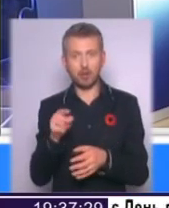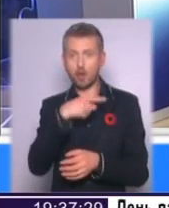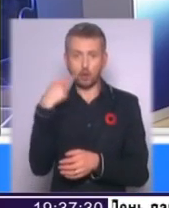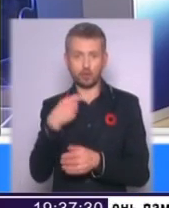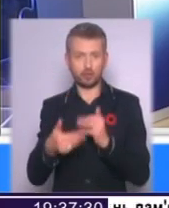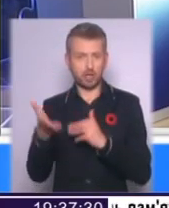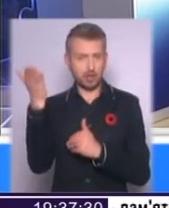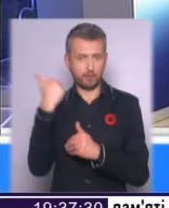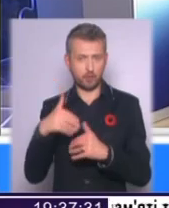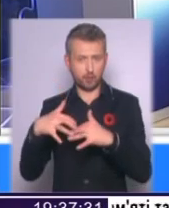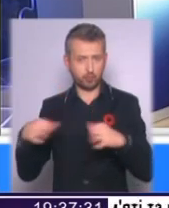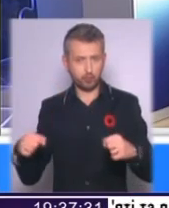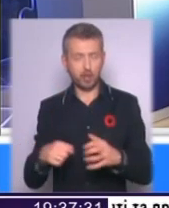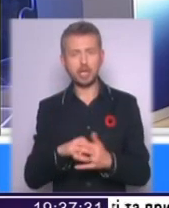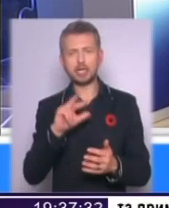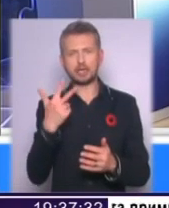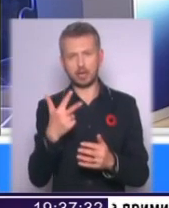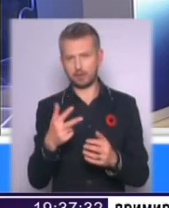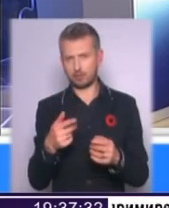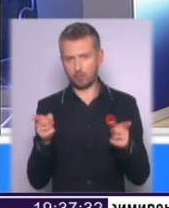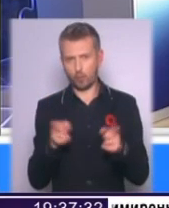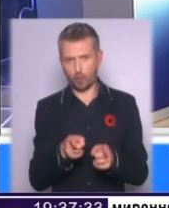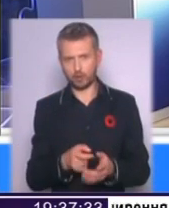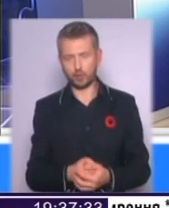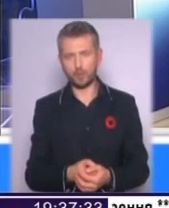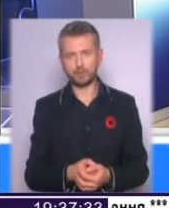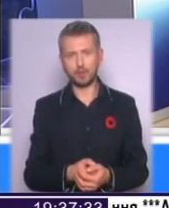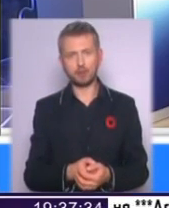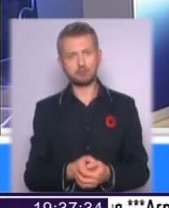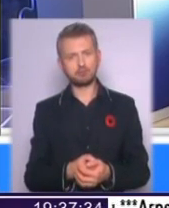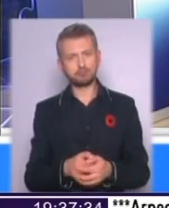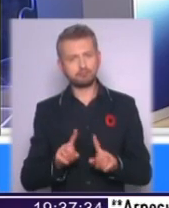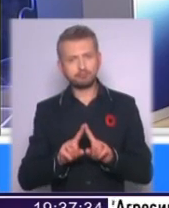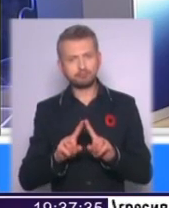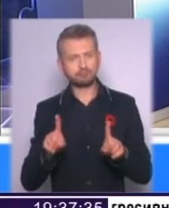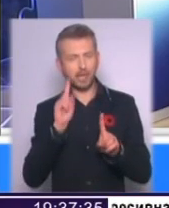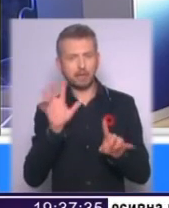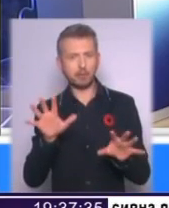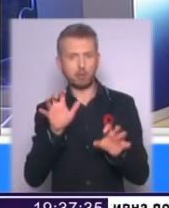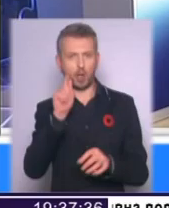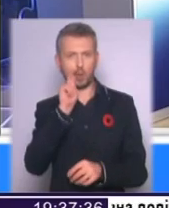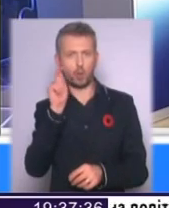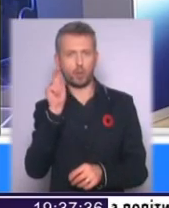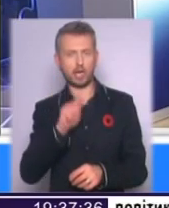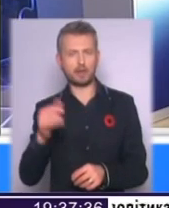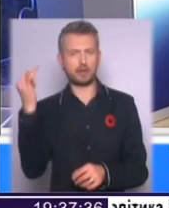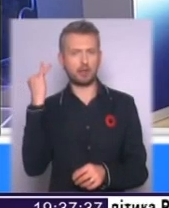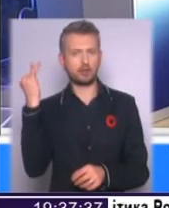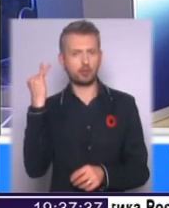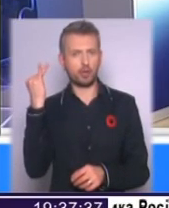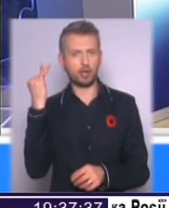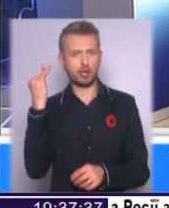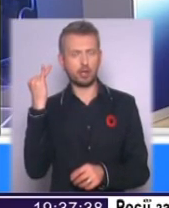розчленували. Це друге. І третє, заключне, дуже коротко. От неоднозначно сприймається українській історії